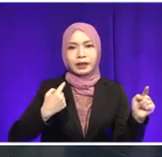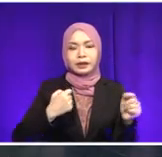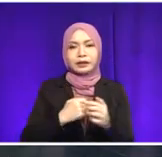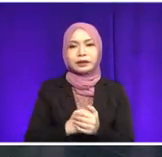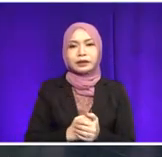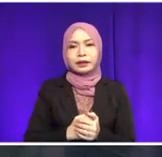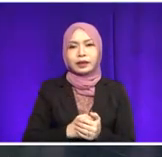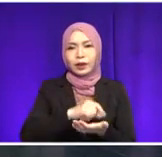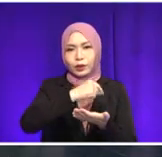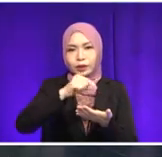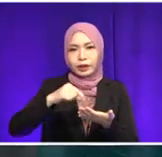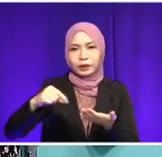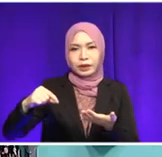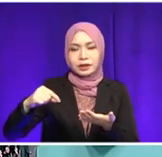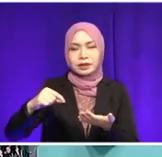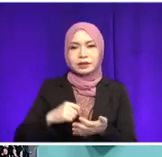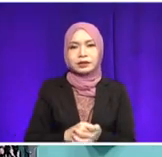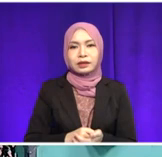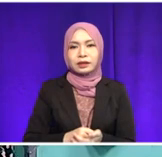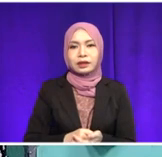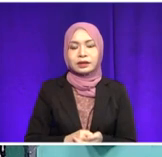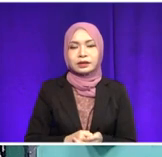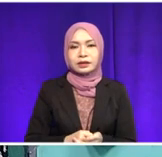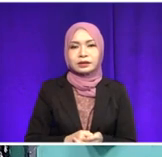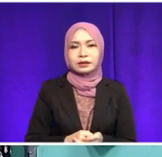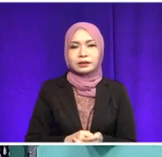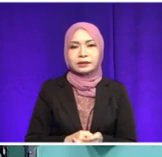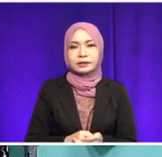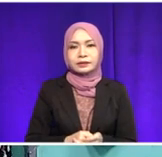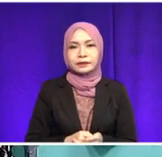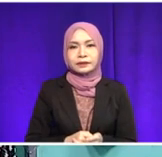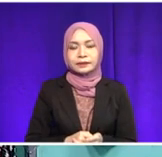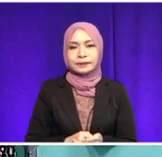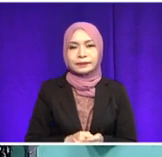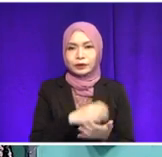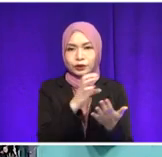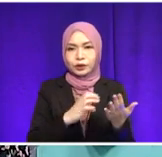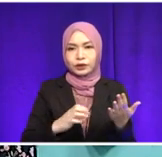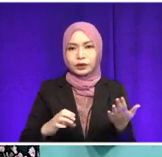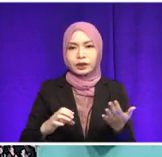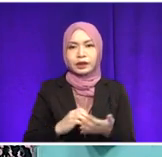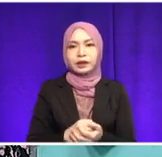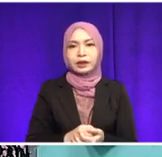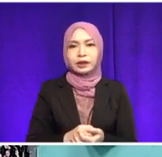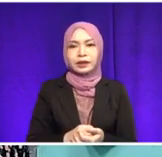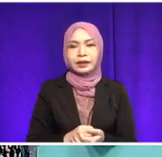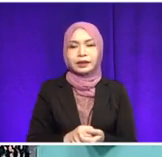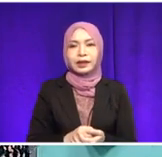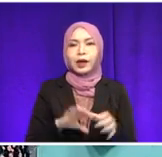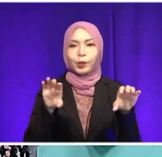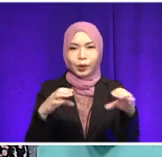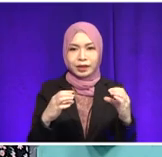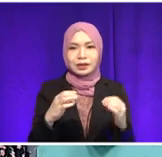karena penuh rakaat contohnya itu maksudnya masih perbincangan tuh ada sedikit lah